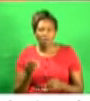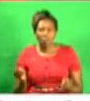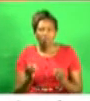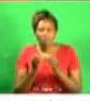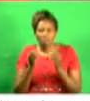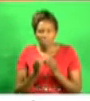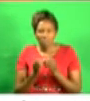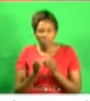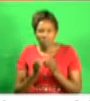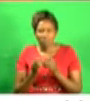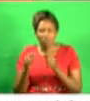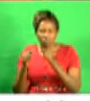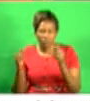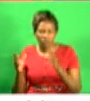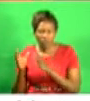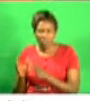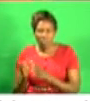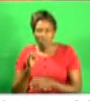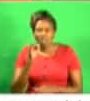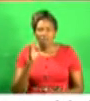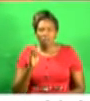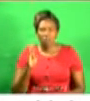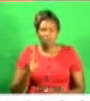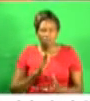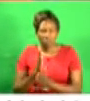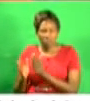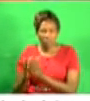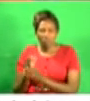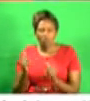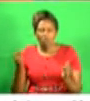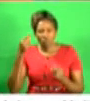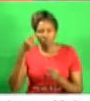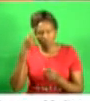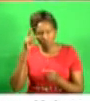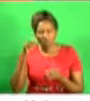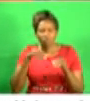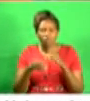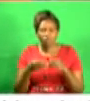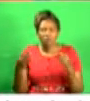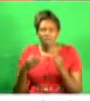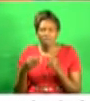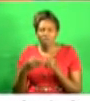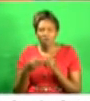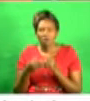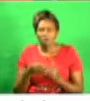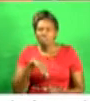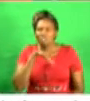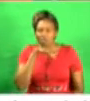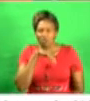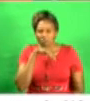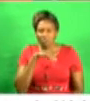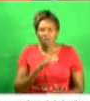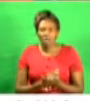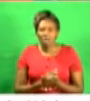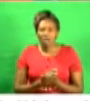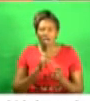tume huru ya uchaguzi na mipaka nchini IEBC imejiandaa kwa uchaguzi mkuu wa Agosti 8. Kinara wa muungano wa NASA Raila Amolo